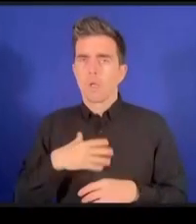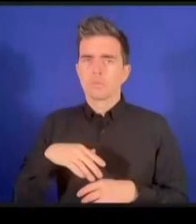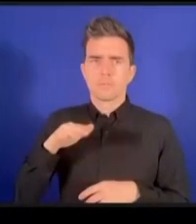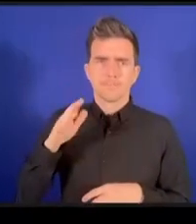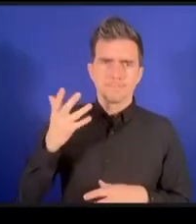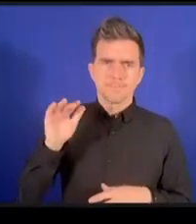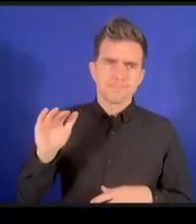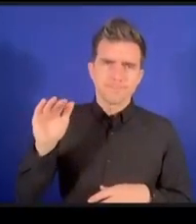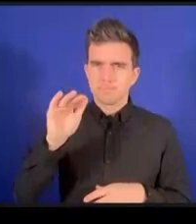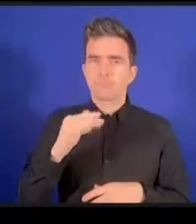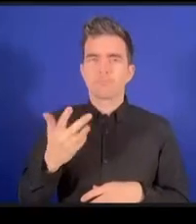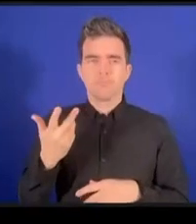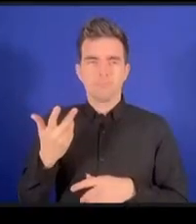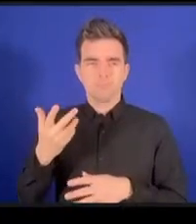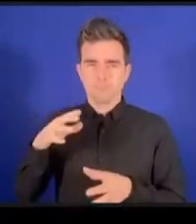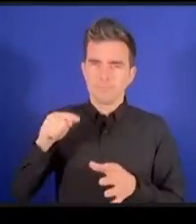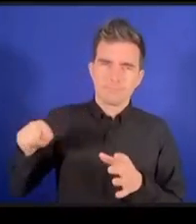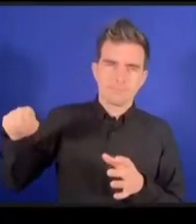цифровому